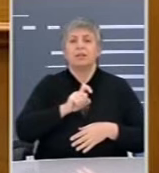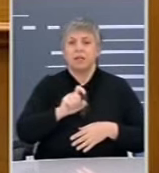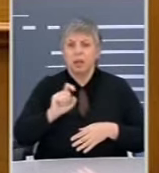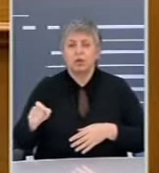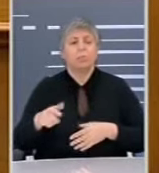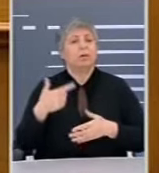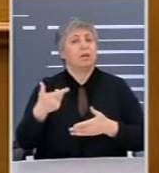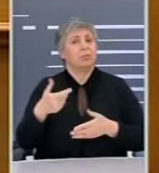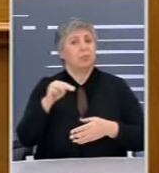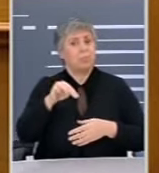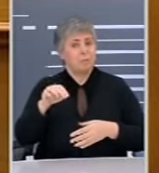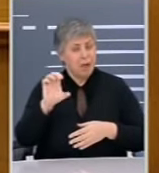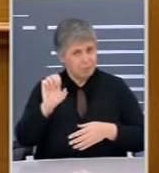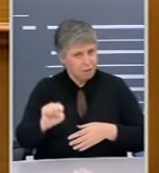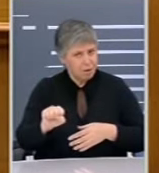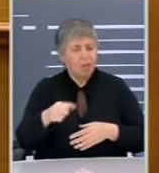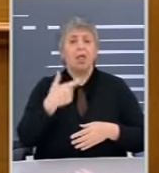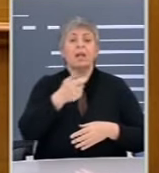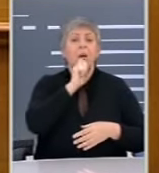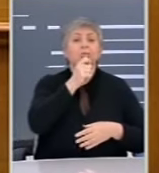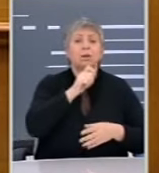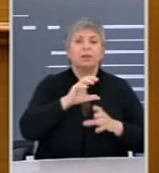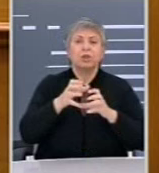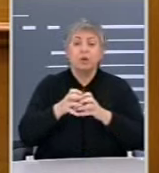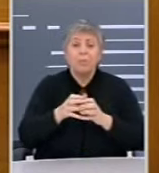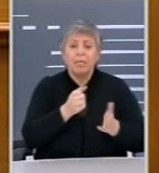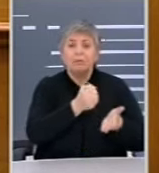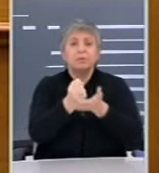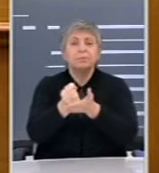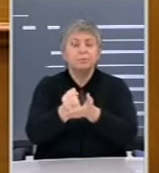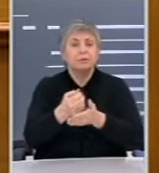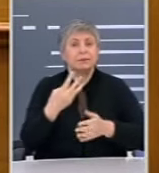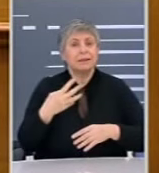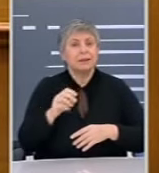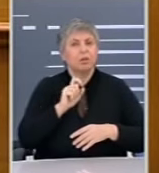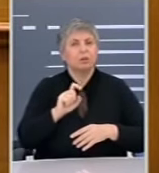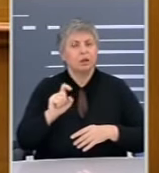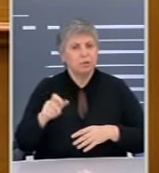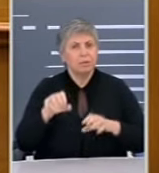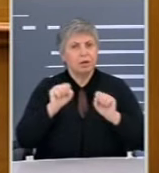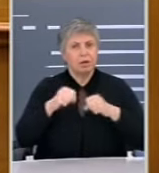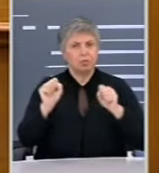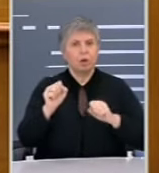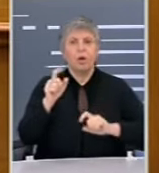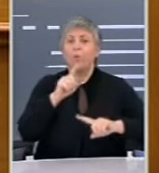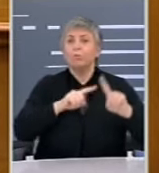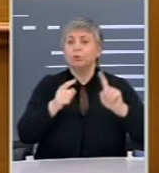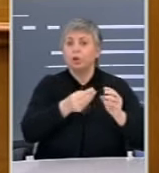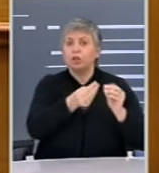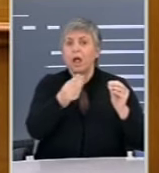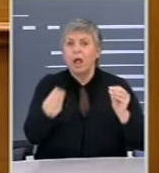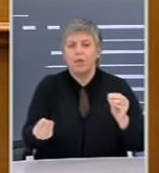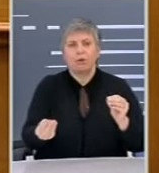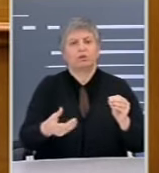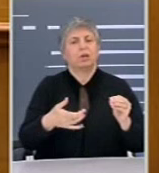στα κόμματα ποιοι ακριβώς τα πήραν τα δάνεια αυτά ποιοι και πώς τα έδωσαν υπήρξαν εγγυήσεις